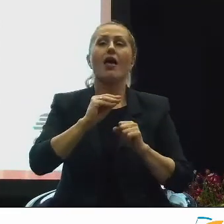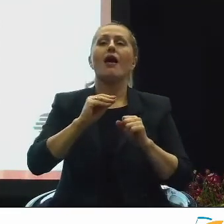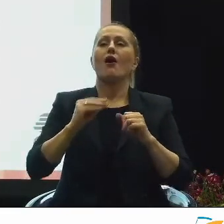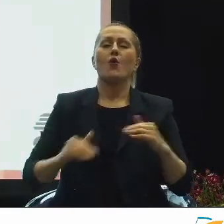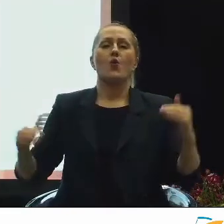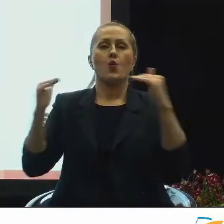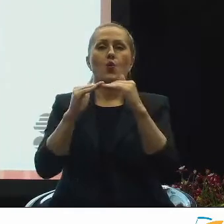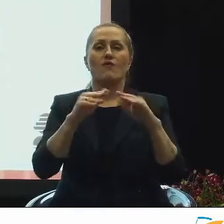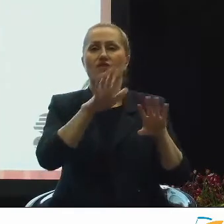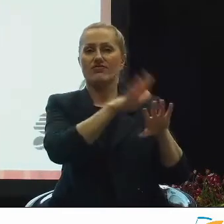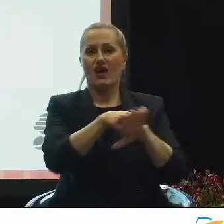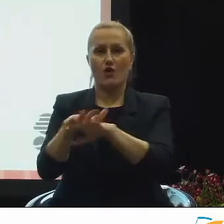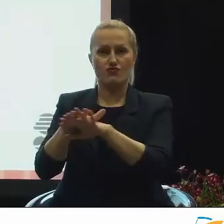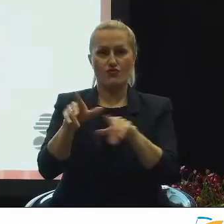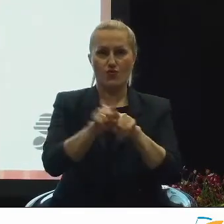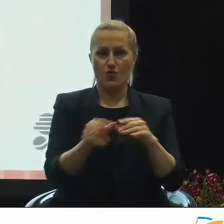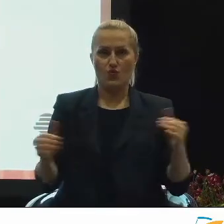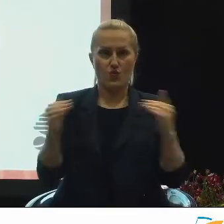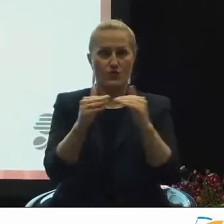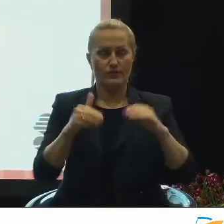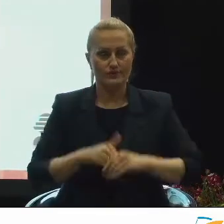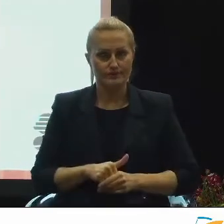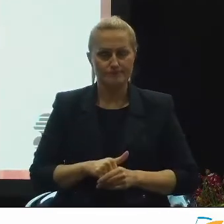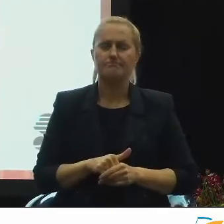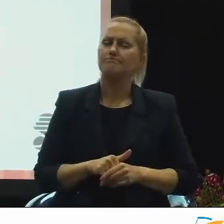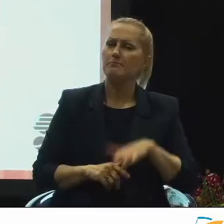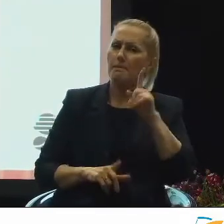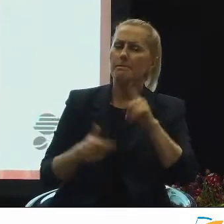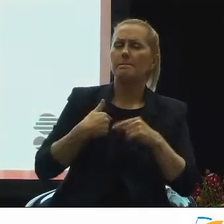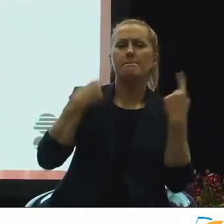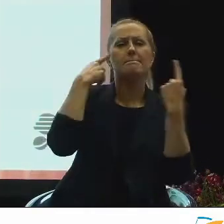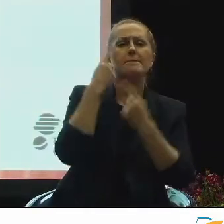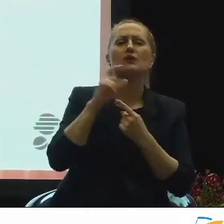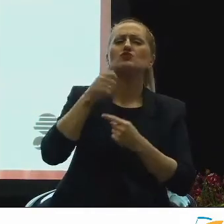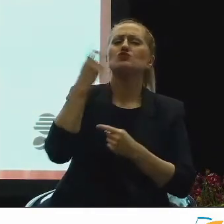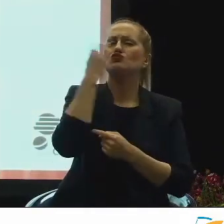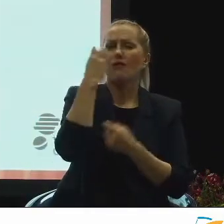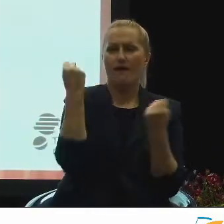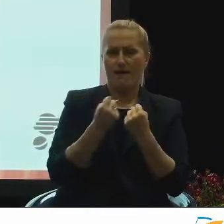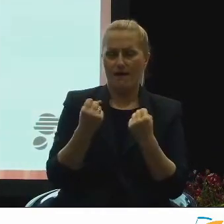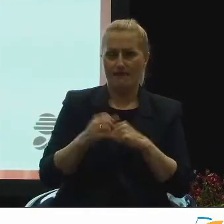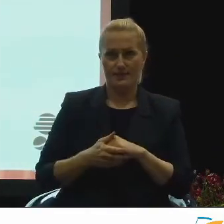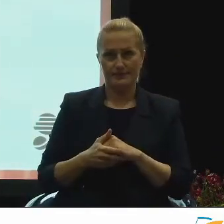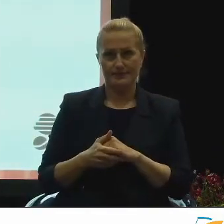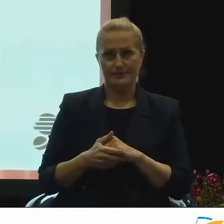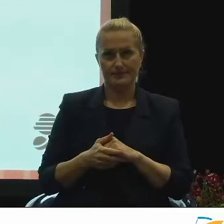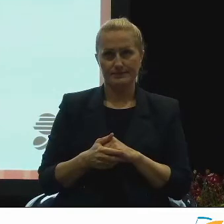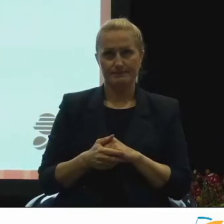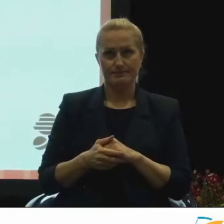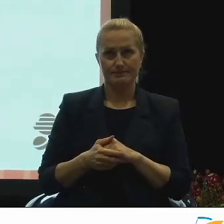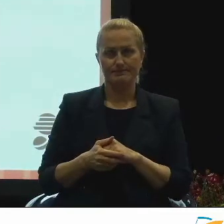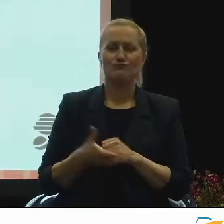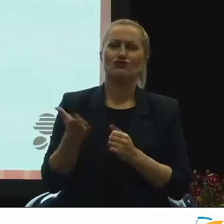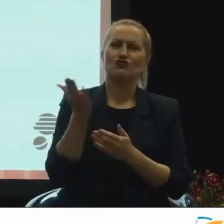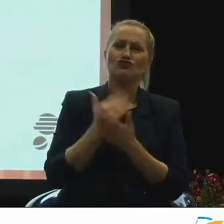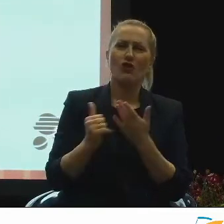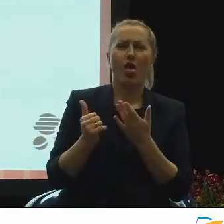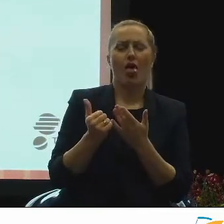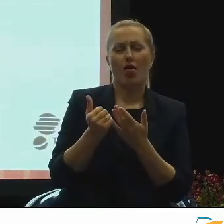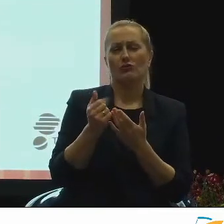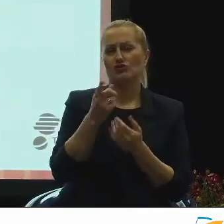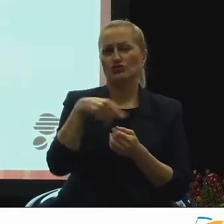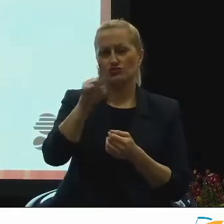równego traktowania. Natomiast to, co myślę, że jest bardzo ciekawe, to to, że niektóre kwestie, które